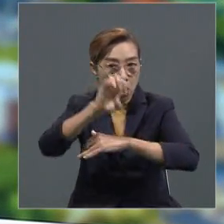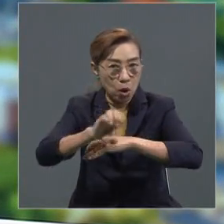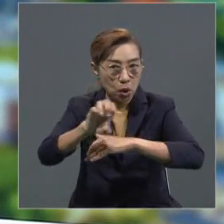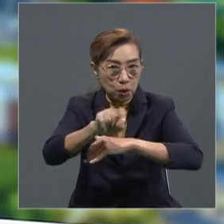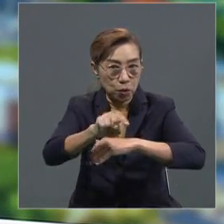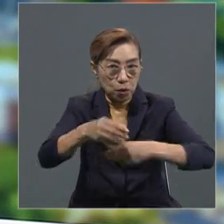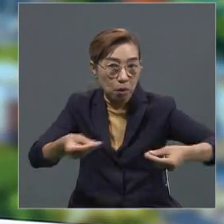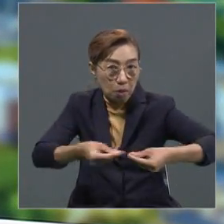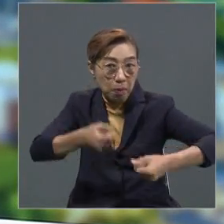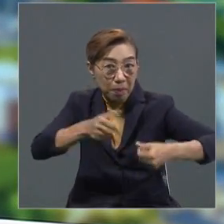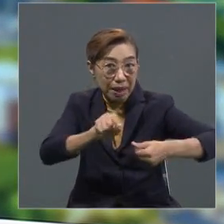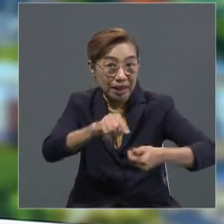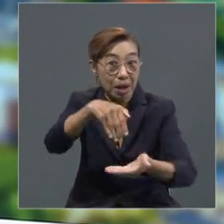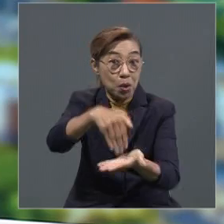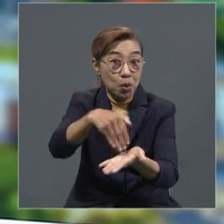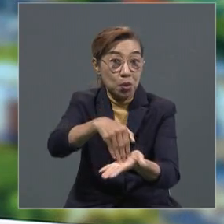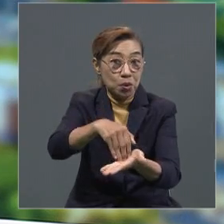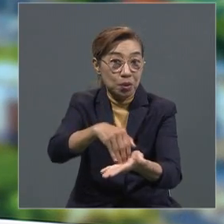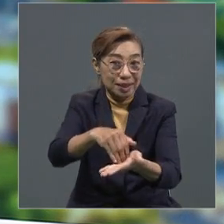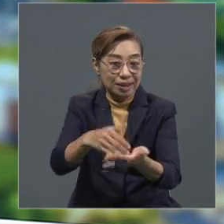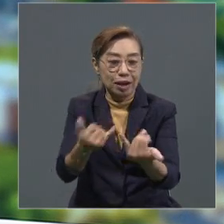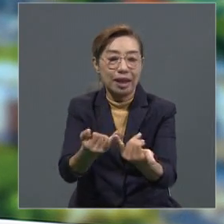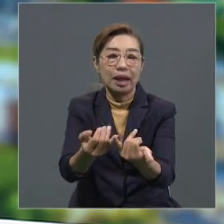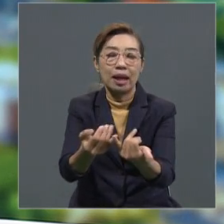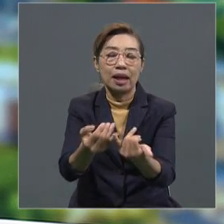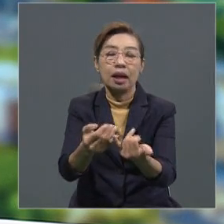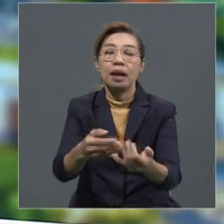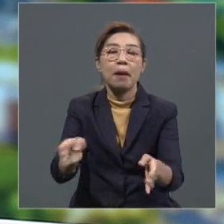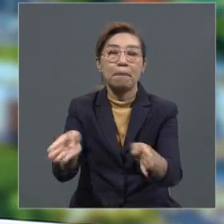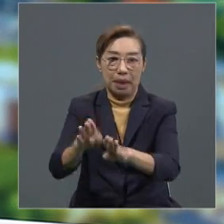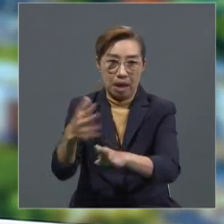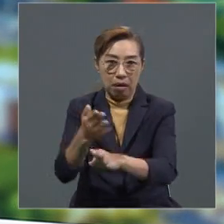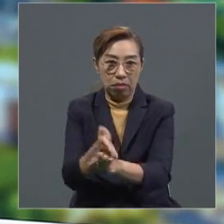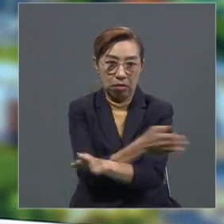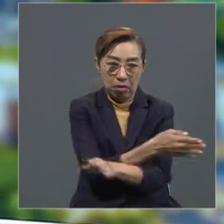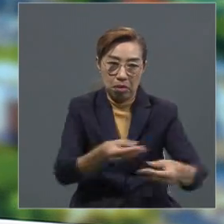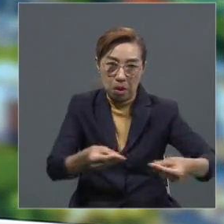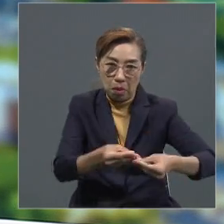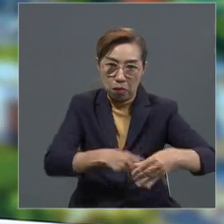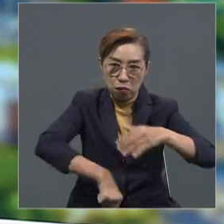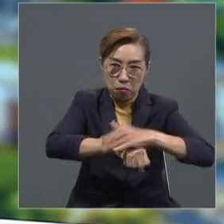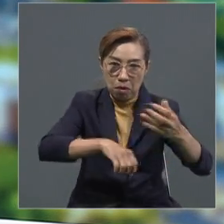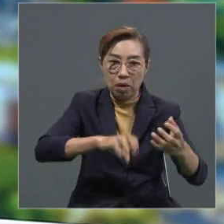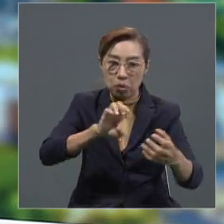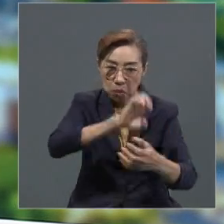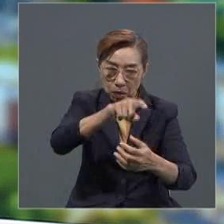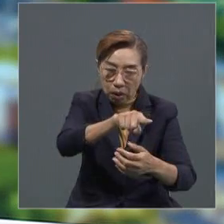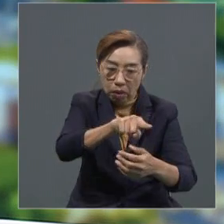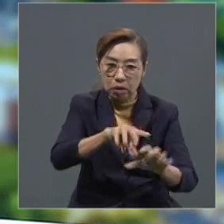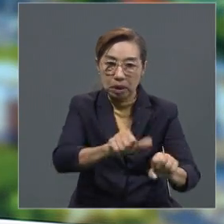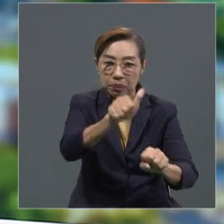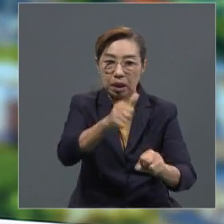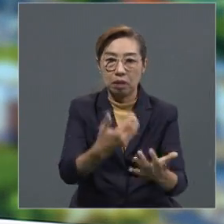2024นะครับซึ่งก็ปิดฉากไปแล้วภาพรวมนี่ก็จับกุมผู้ท่างหาได้กว่า4,000รายพบเงินหมุนเวียนเกือบ